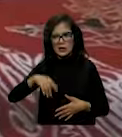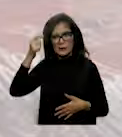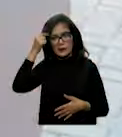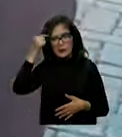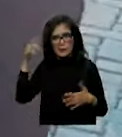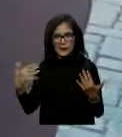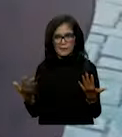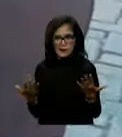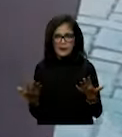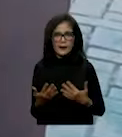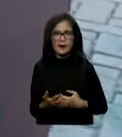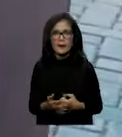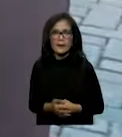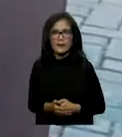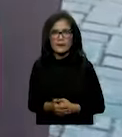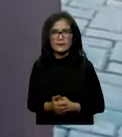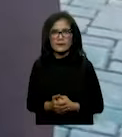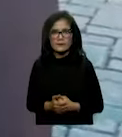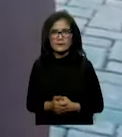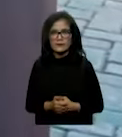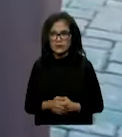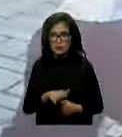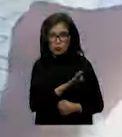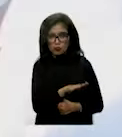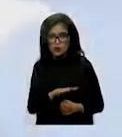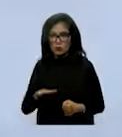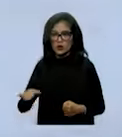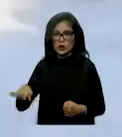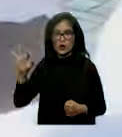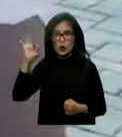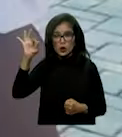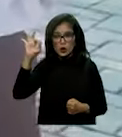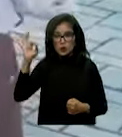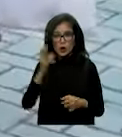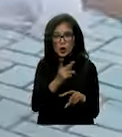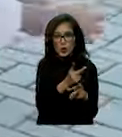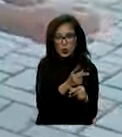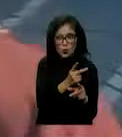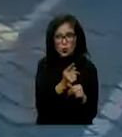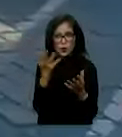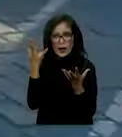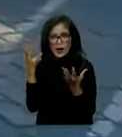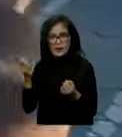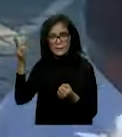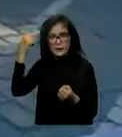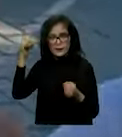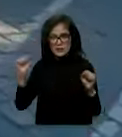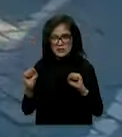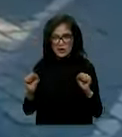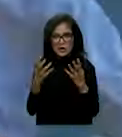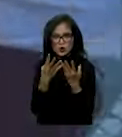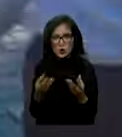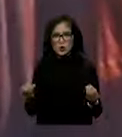kan gitu. Siswa, orang tua, dan guru berharap pemerintah daerah segera menyelesaikan sengketa lahan ini agar kegiatan belajar